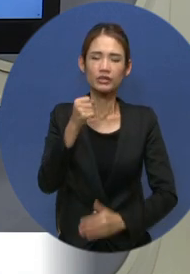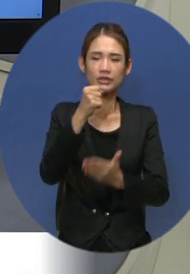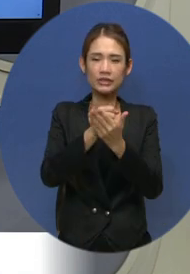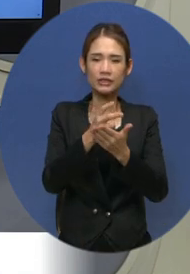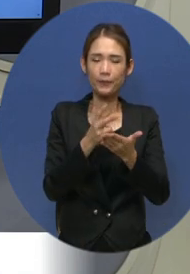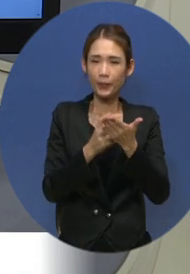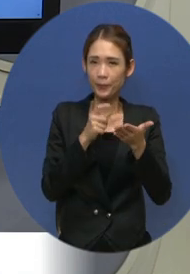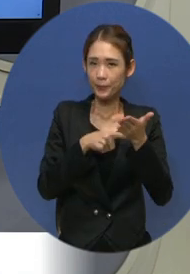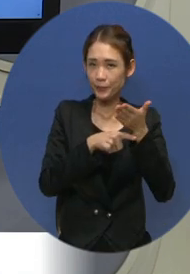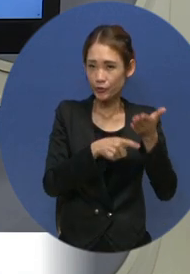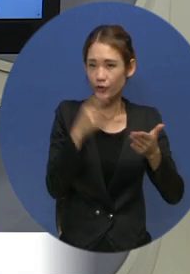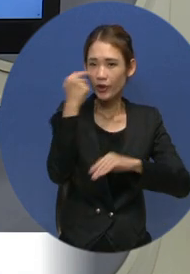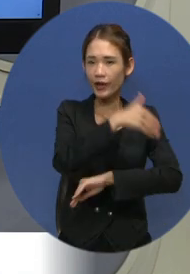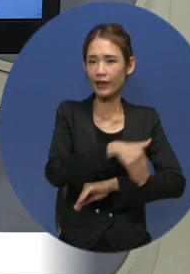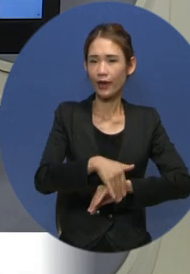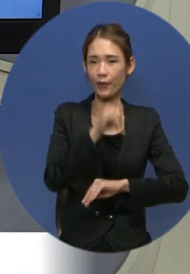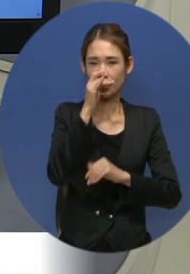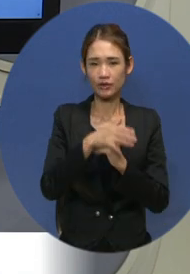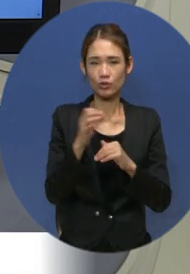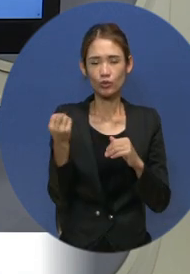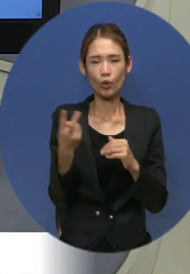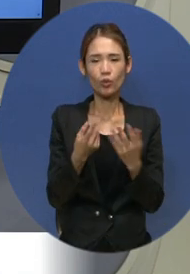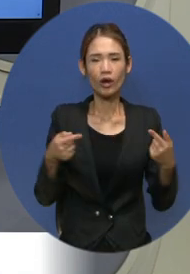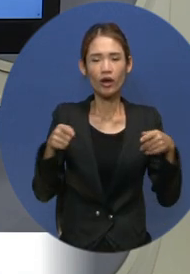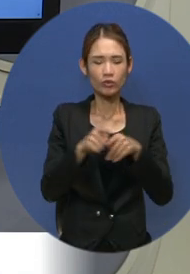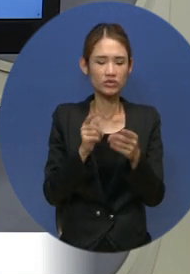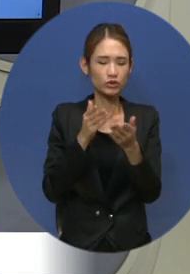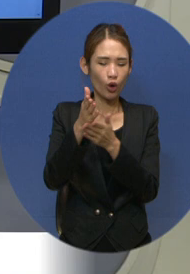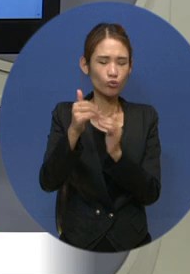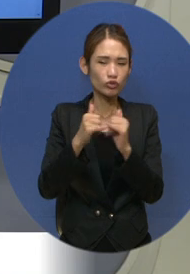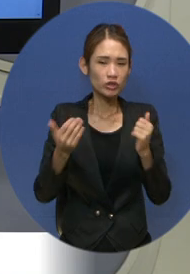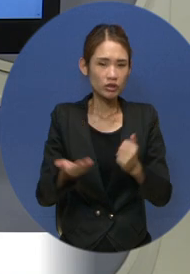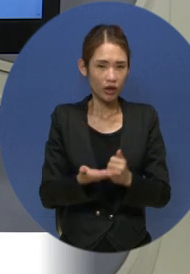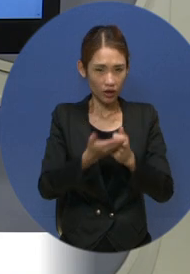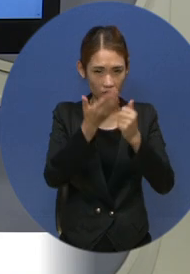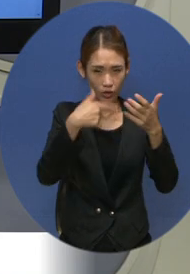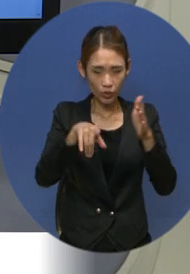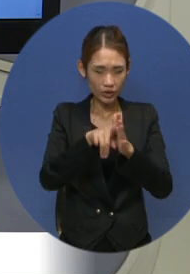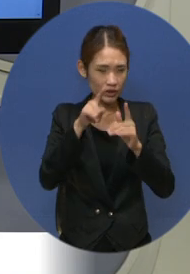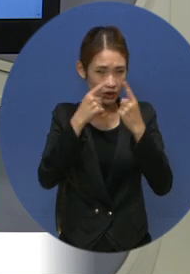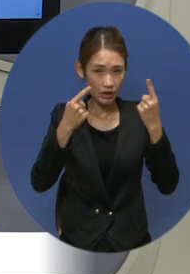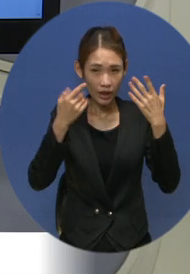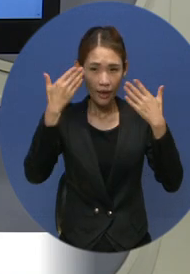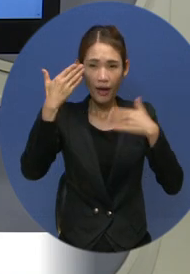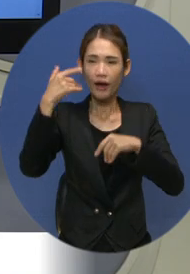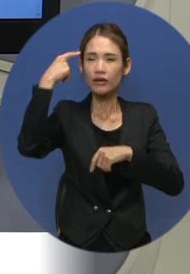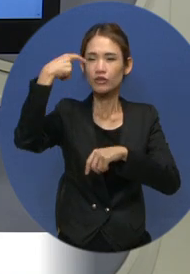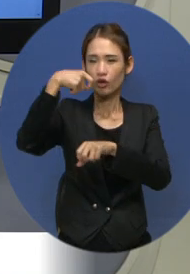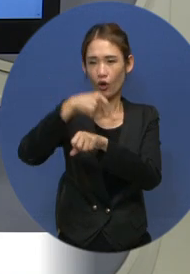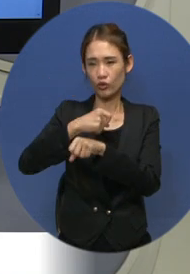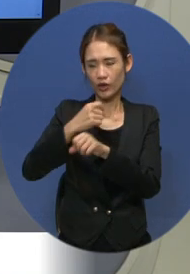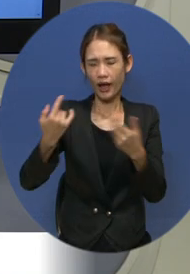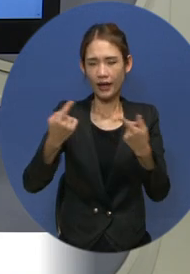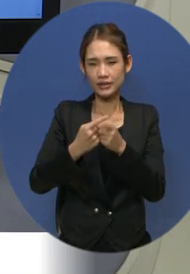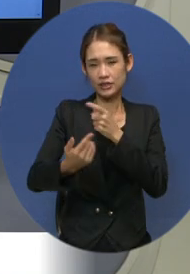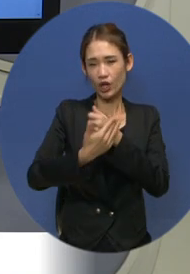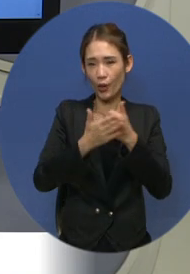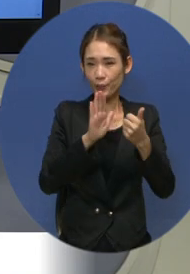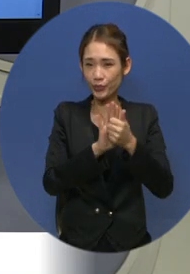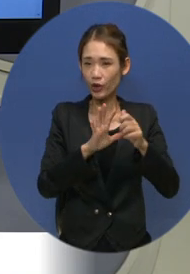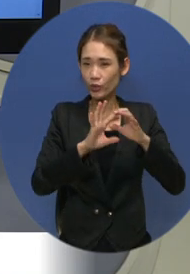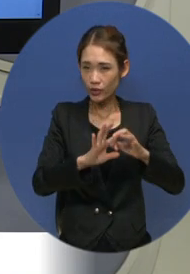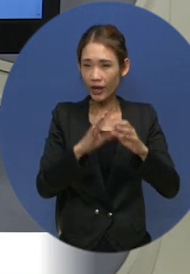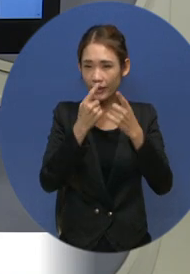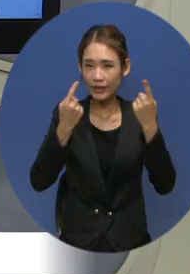예정입니다 이와 더불어 전문 인력 양성을 위해 대학과 연구소 등과 협력해 대학교